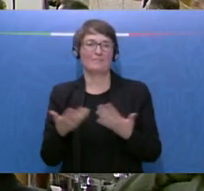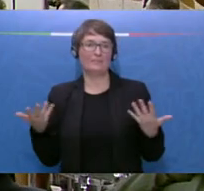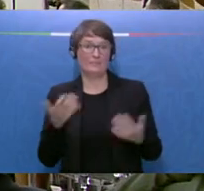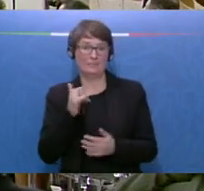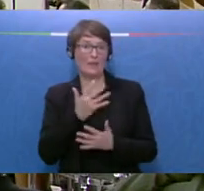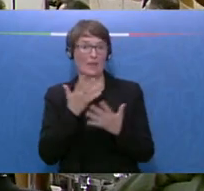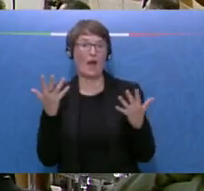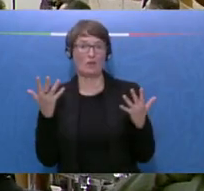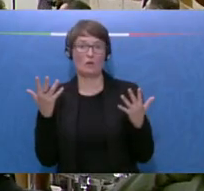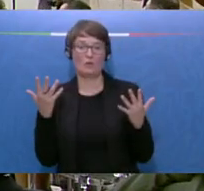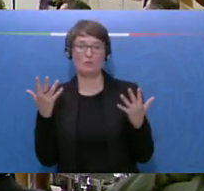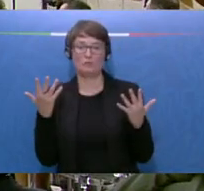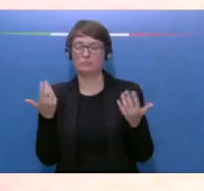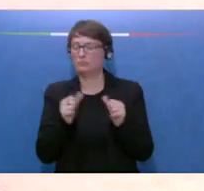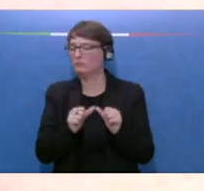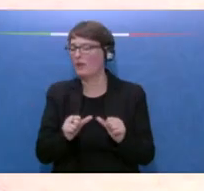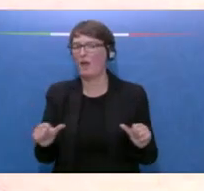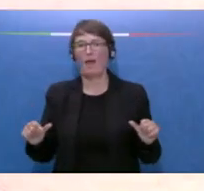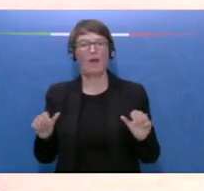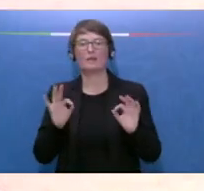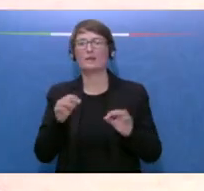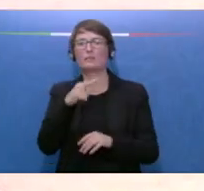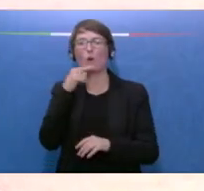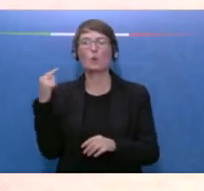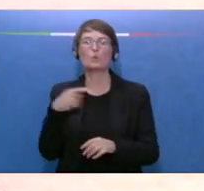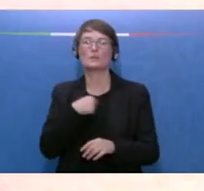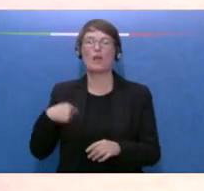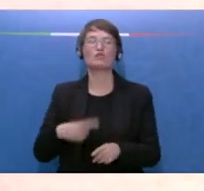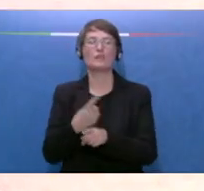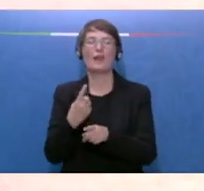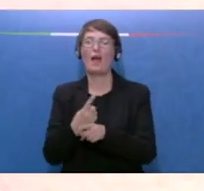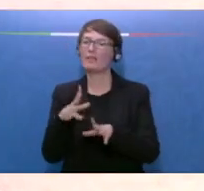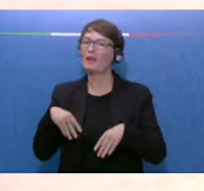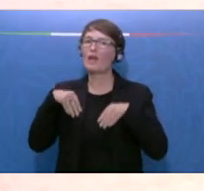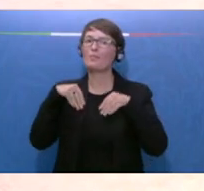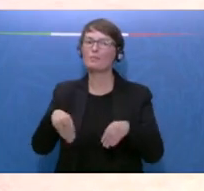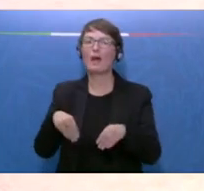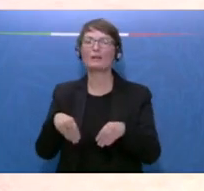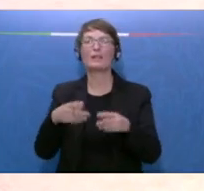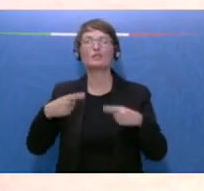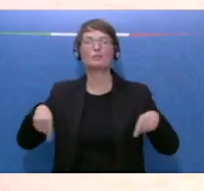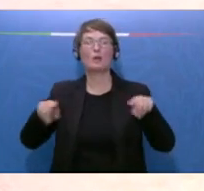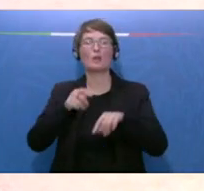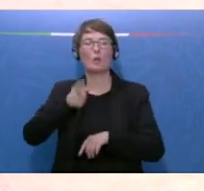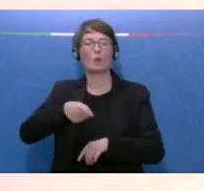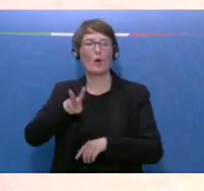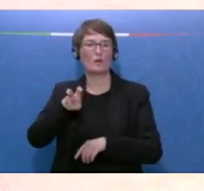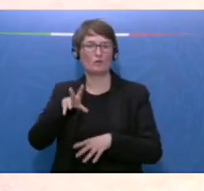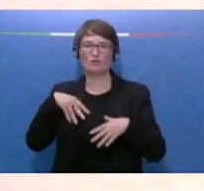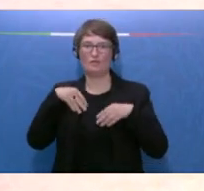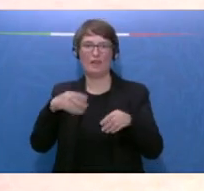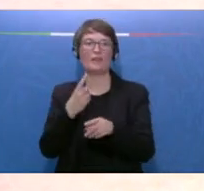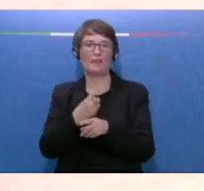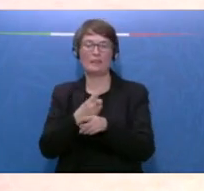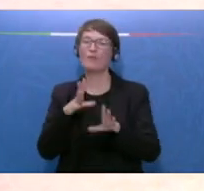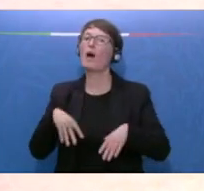essenziale che sia la russia sia cina partecipino al g20 non solo partecipazione di ma proprio con una risposta